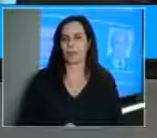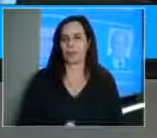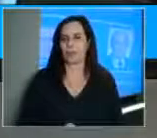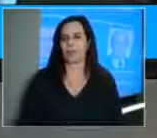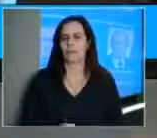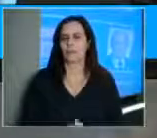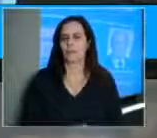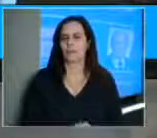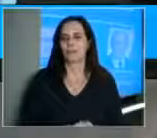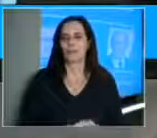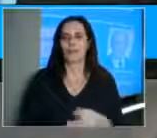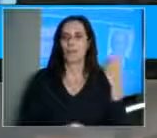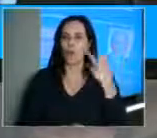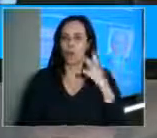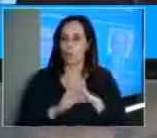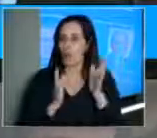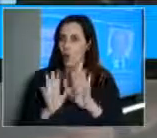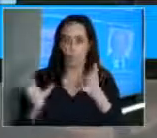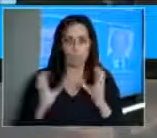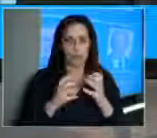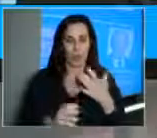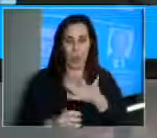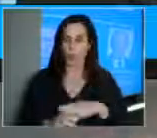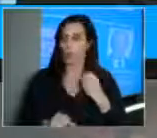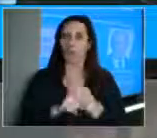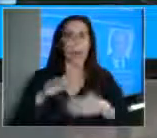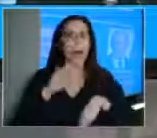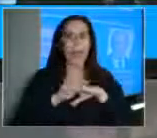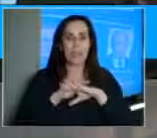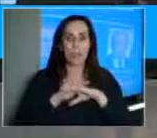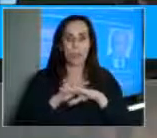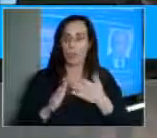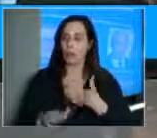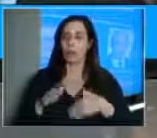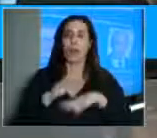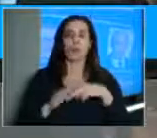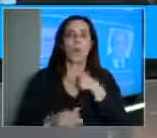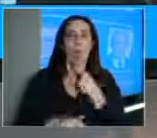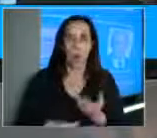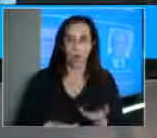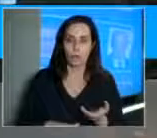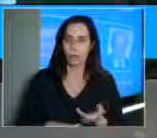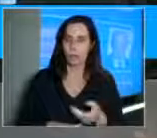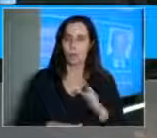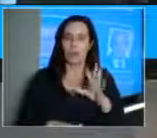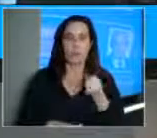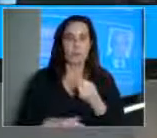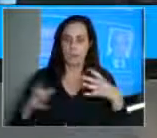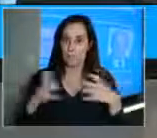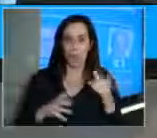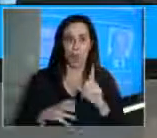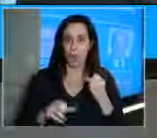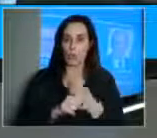העניין. כמובן שכל מפלגה רוצה למקסם את הקולות לפחות שהן בטוח שלה, זאת אומרת אם מפלגה